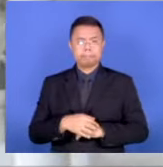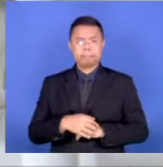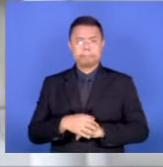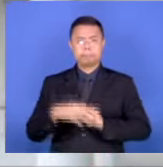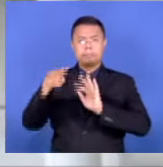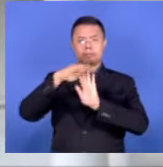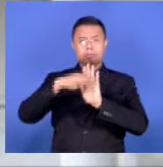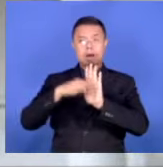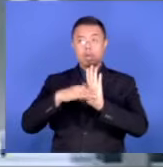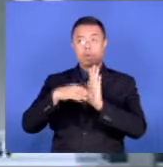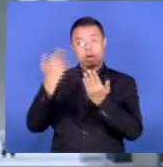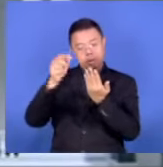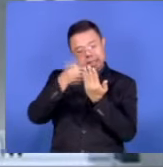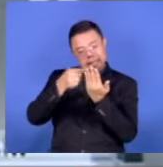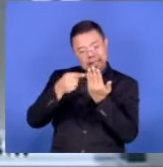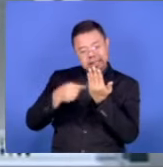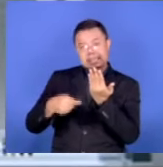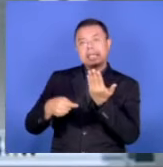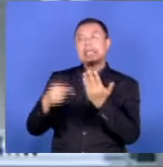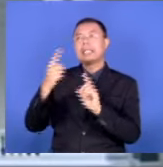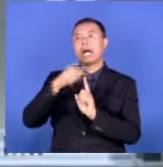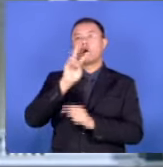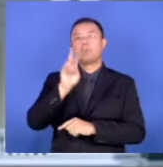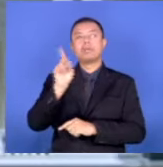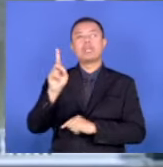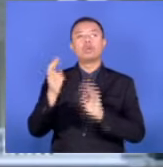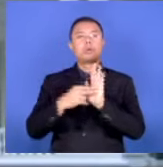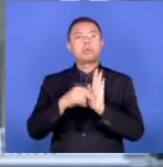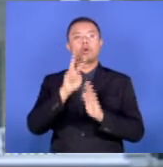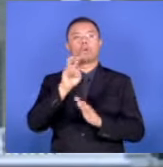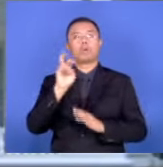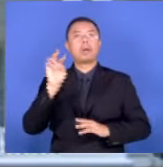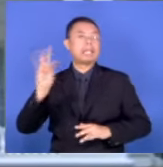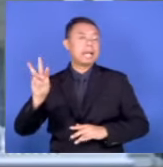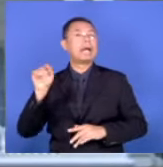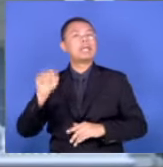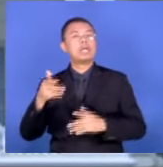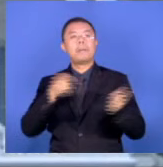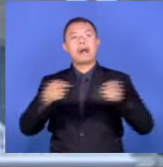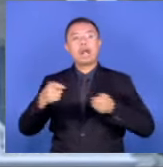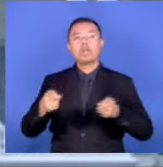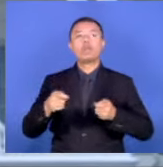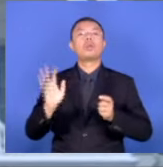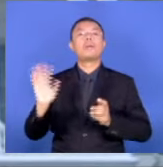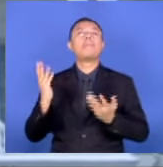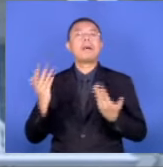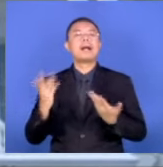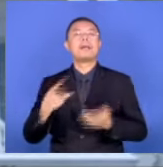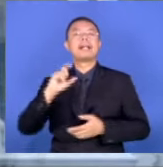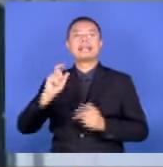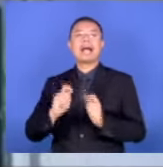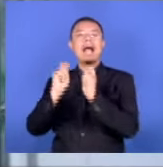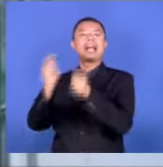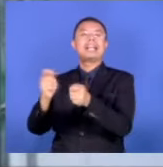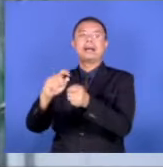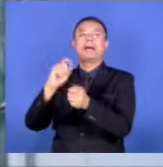Aturan ini yang ditandatangani per 21 November 2023 ini juga mengatur alur pengajuan cuti menteri atau kepala